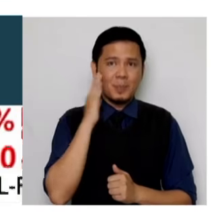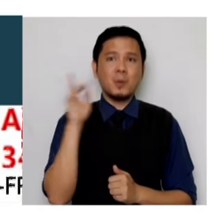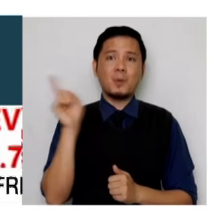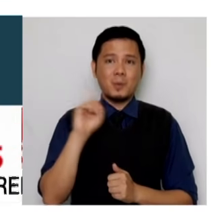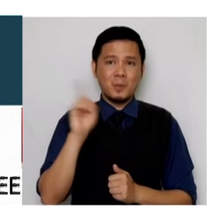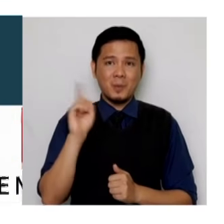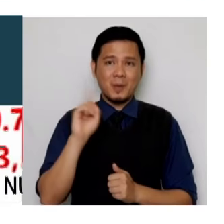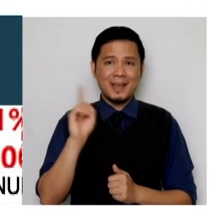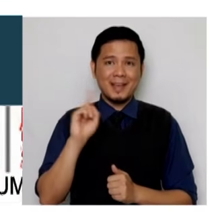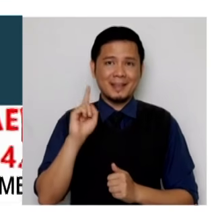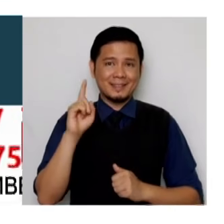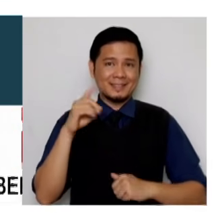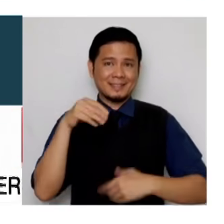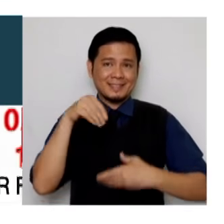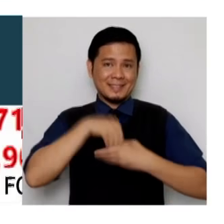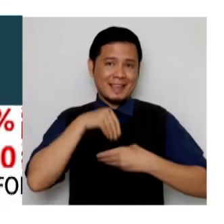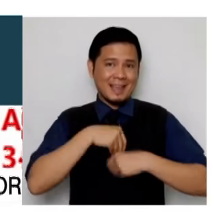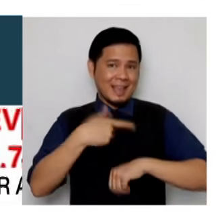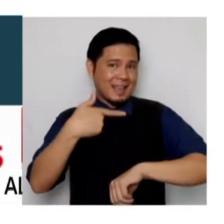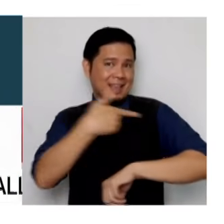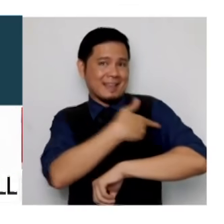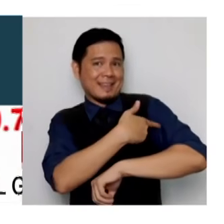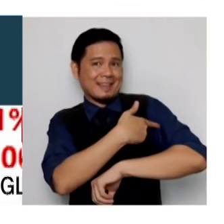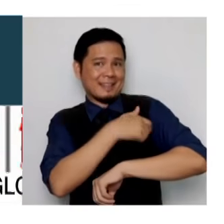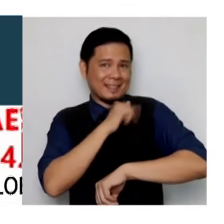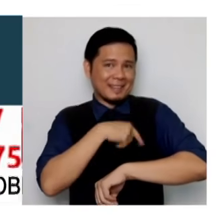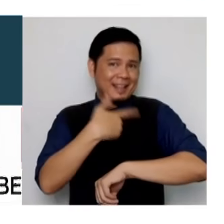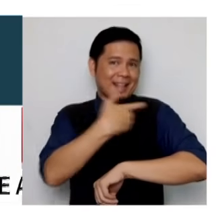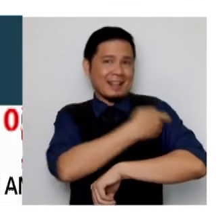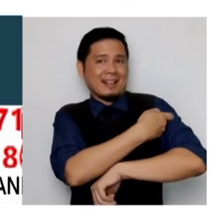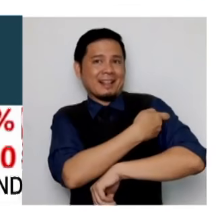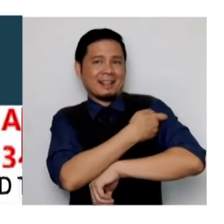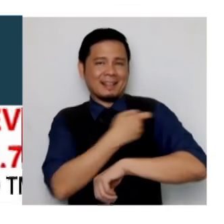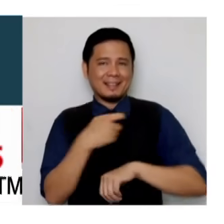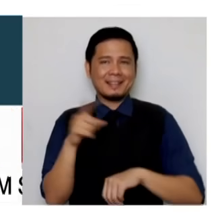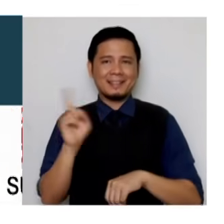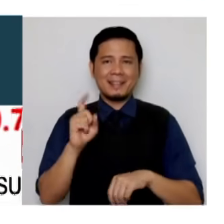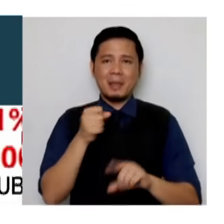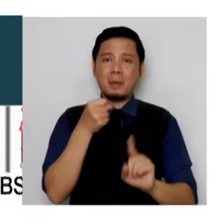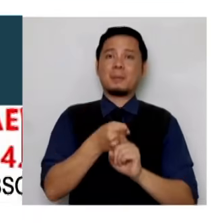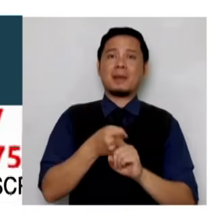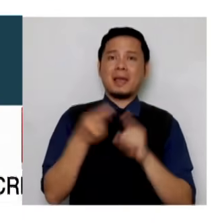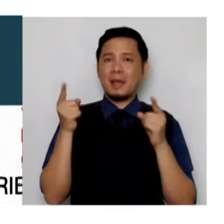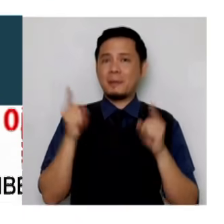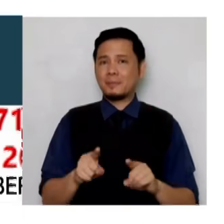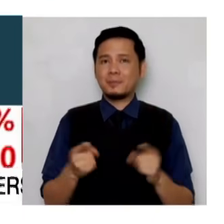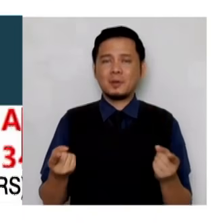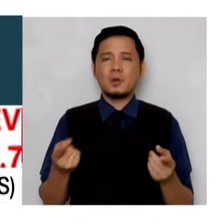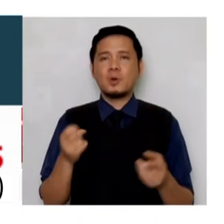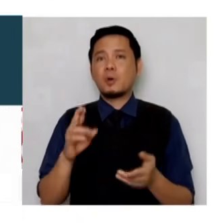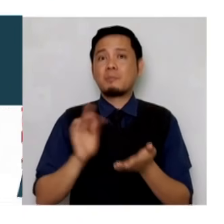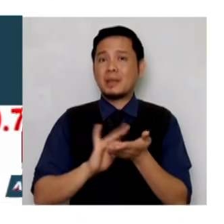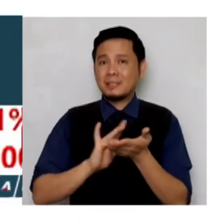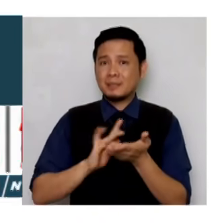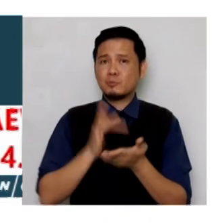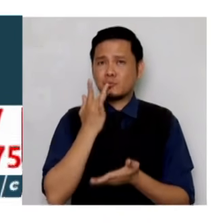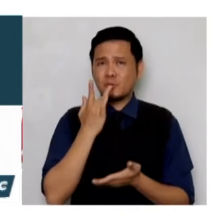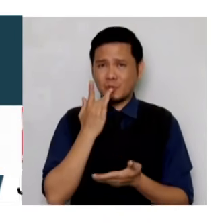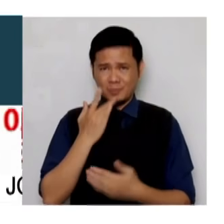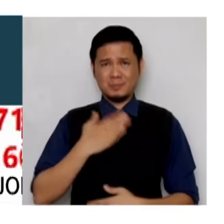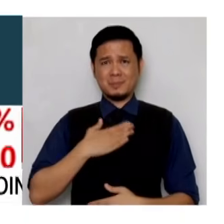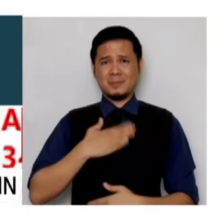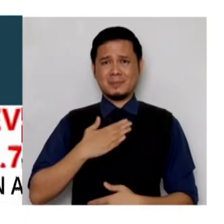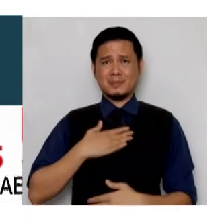yung isasaksak sa atin, kung ano yung medikasyon na, di ba, the medicine that we want to take, it's our choice.